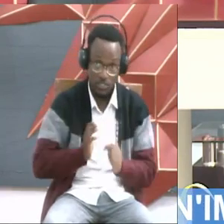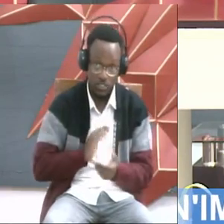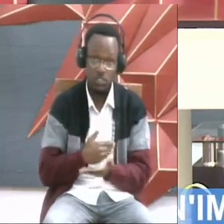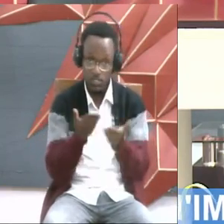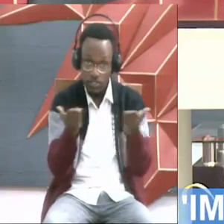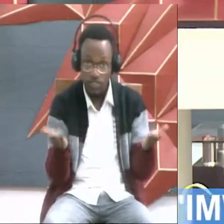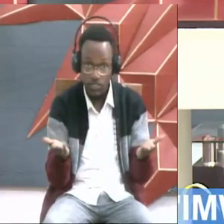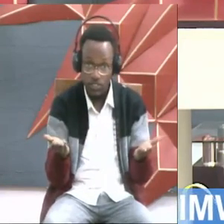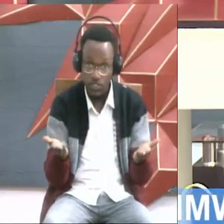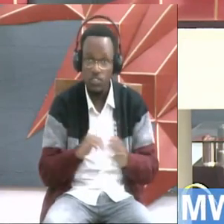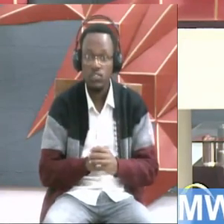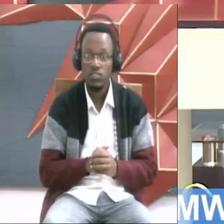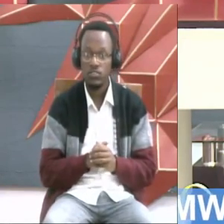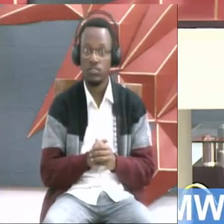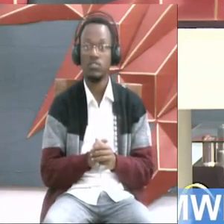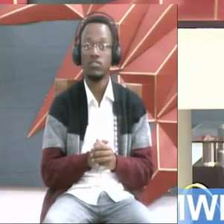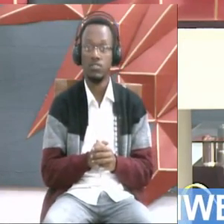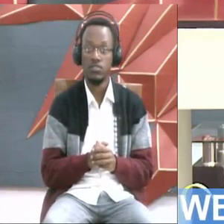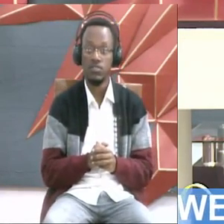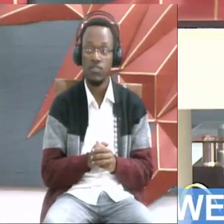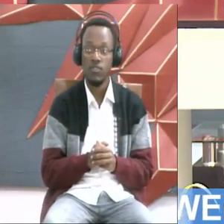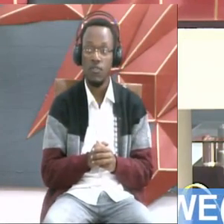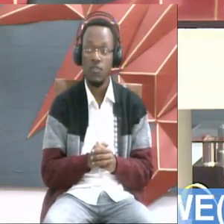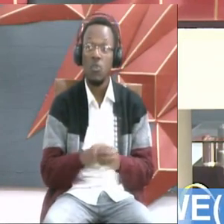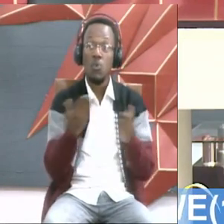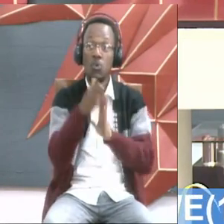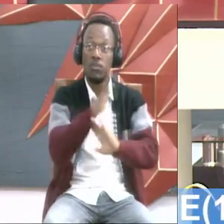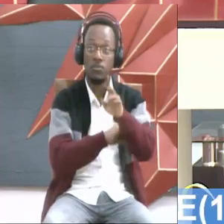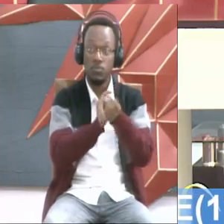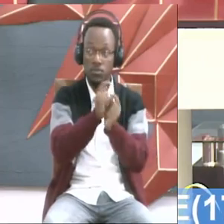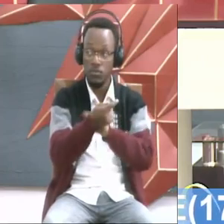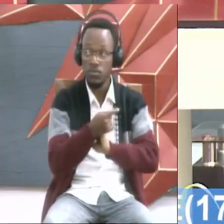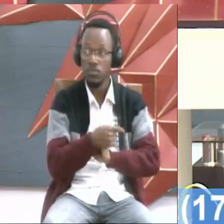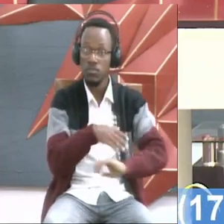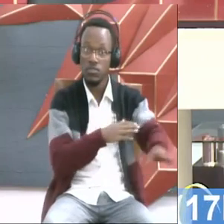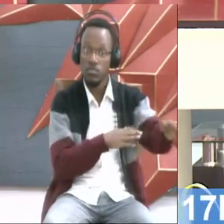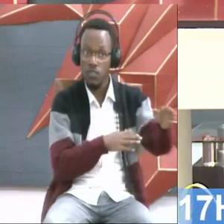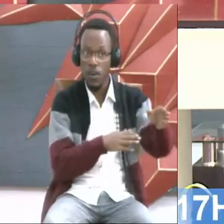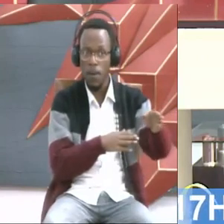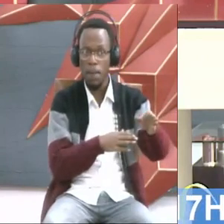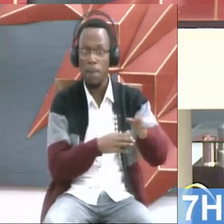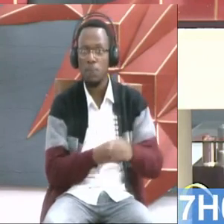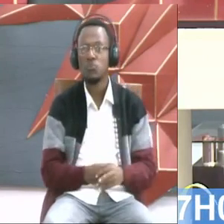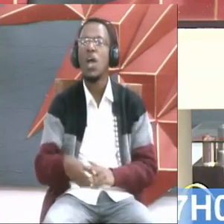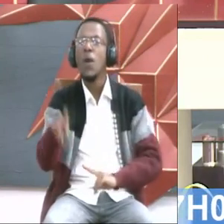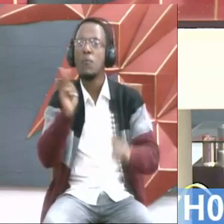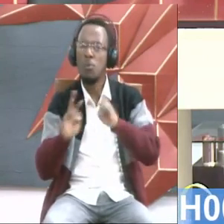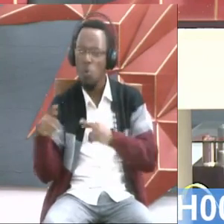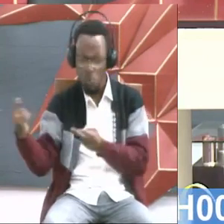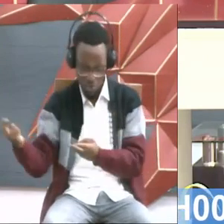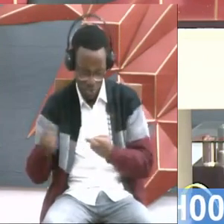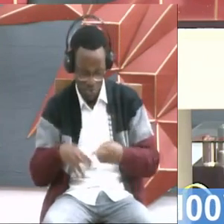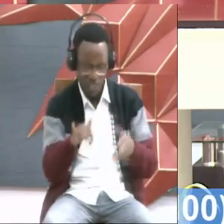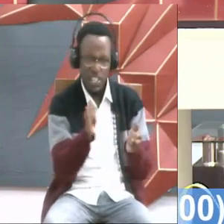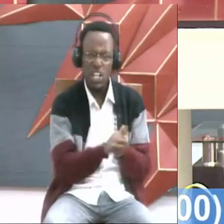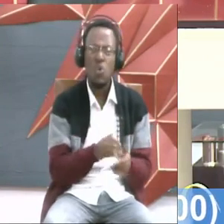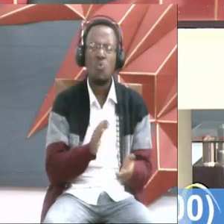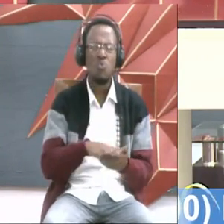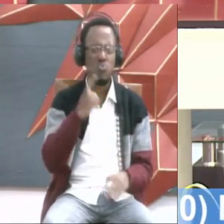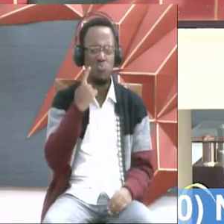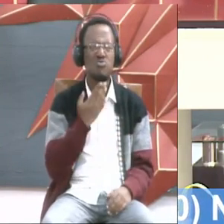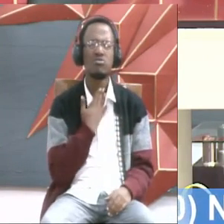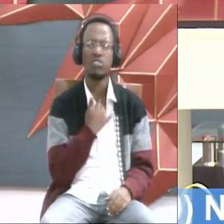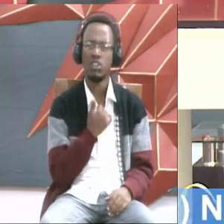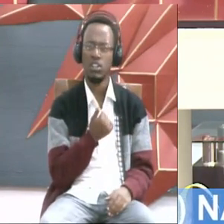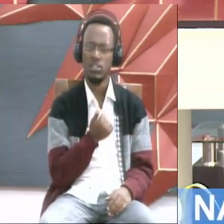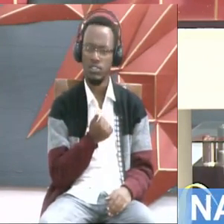que Dieu nous transforme. Aoni imani duhindura n'abantu baryakiranye apeti. Baryakiranye